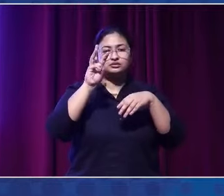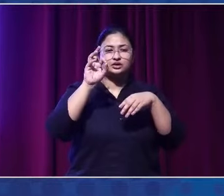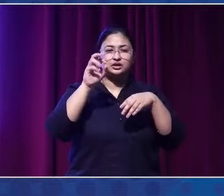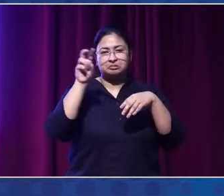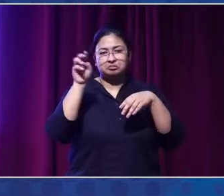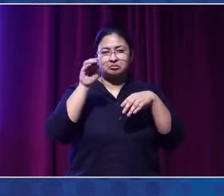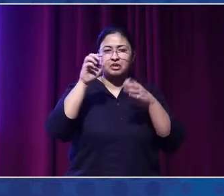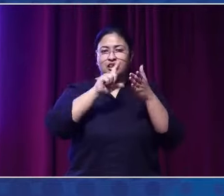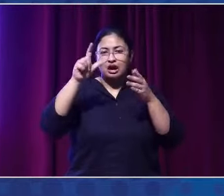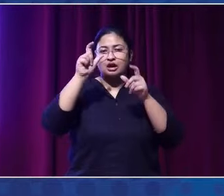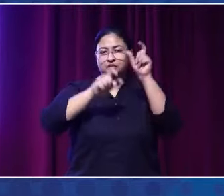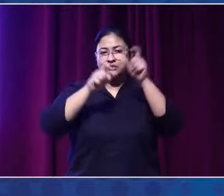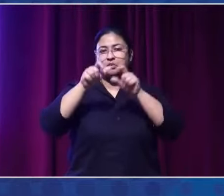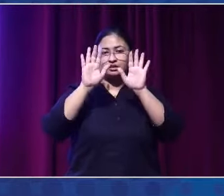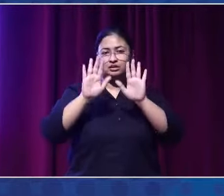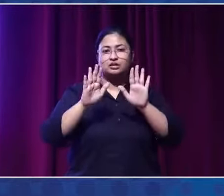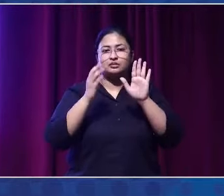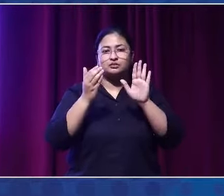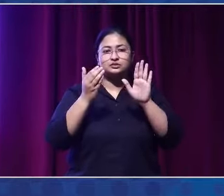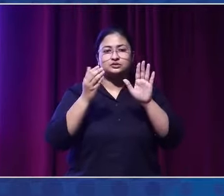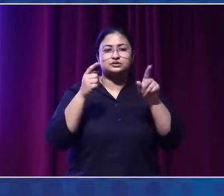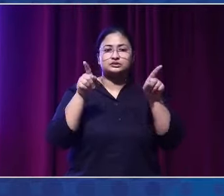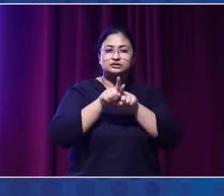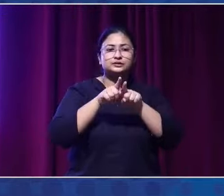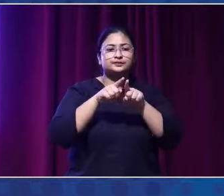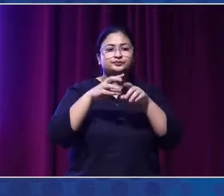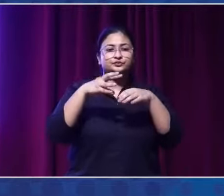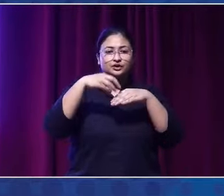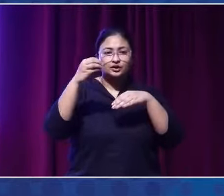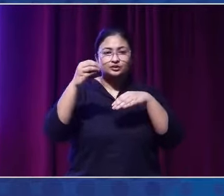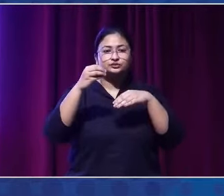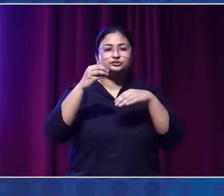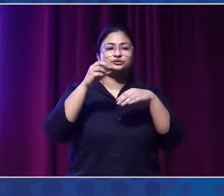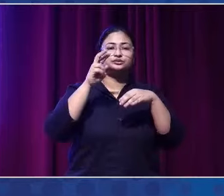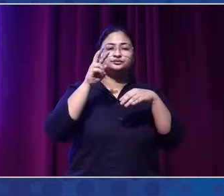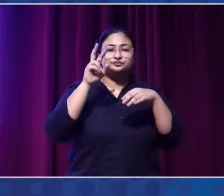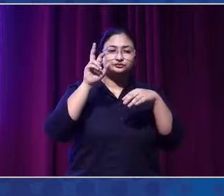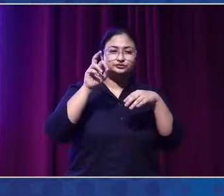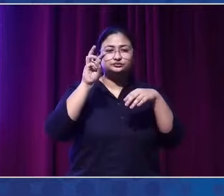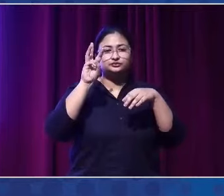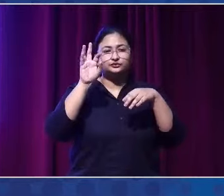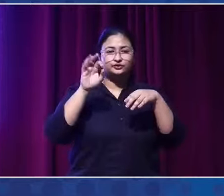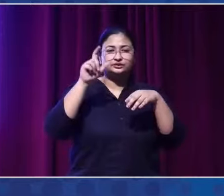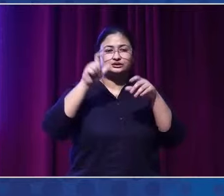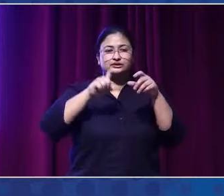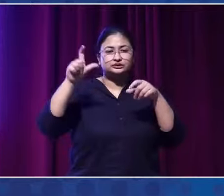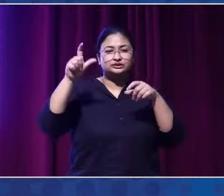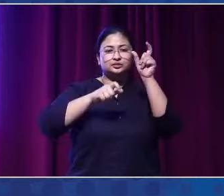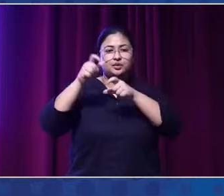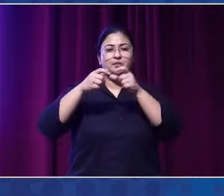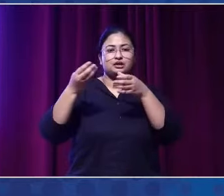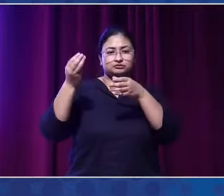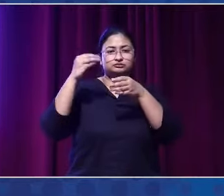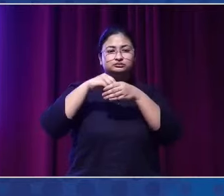उसी हिसाब से 17C कम से कम 30 से 35-40 लाख उनके हाथ में है जिसको वो मिलाएंगे. और वहां